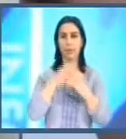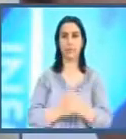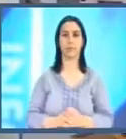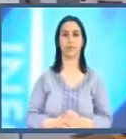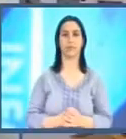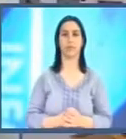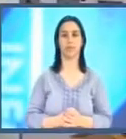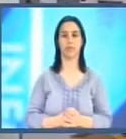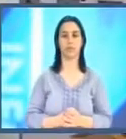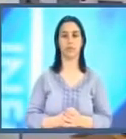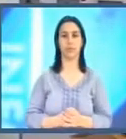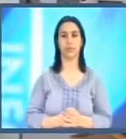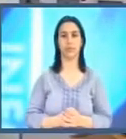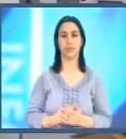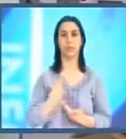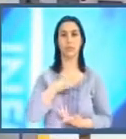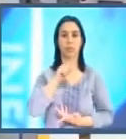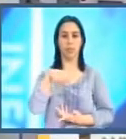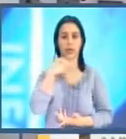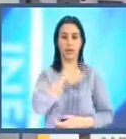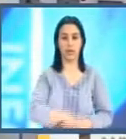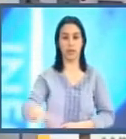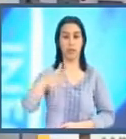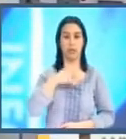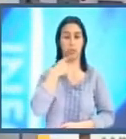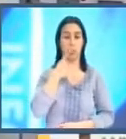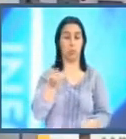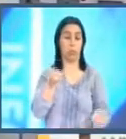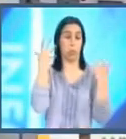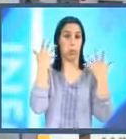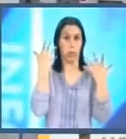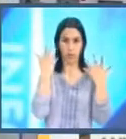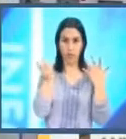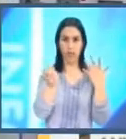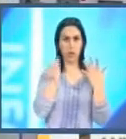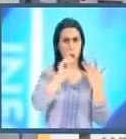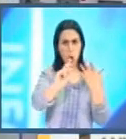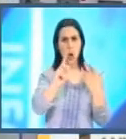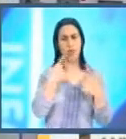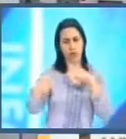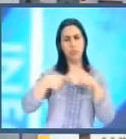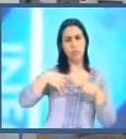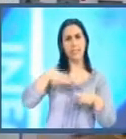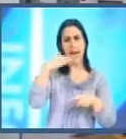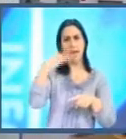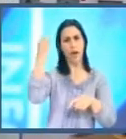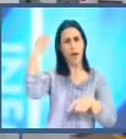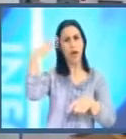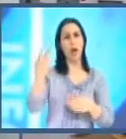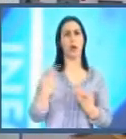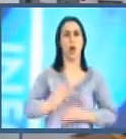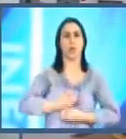Tant que s'enteren els nens i tant, no, perquè siguin tan petits no s'enteren de res, clar que s'enteren, el que passa és que ho fan de diferents maneres, no s'expressen verbalment,